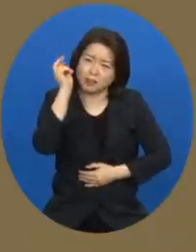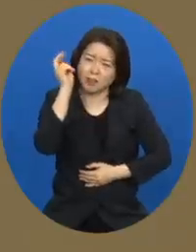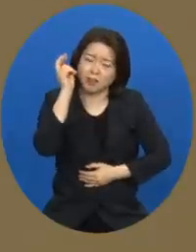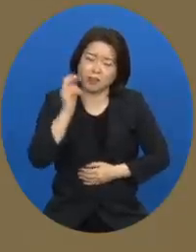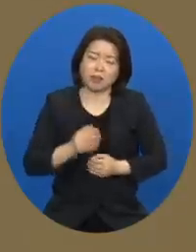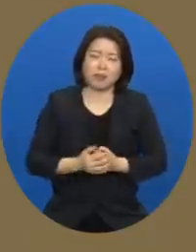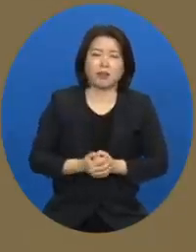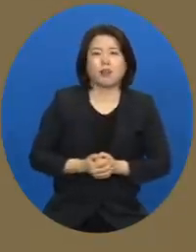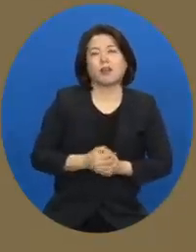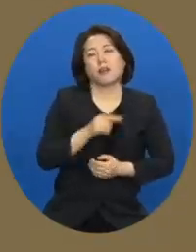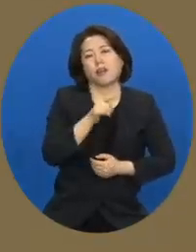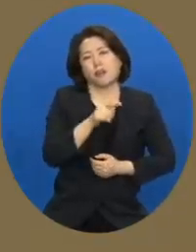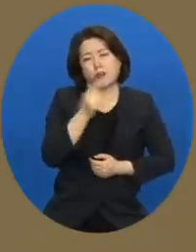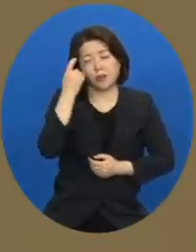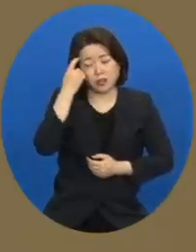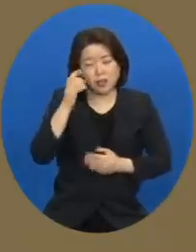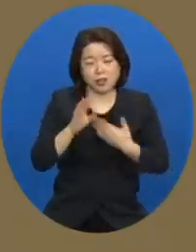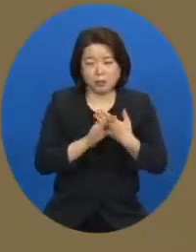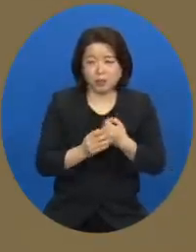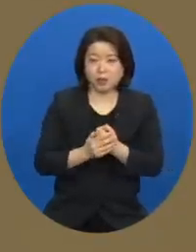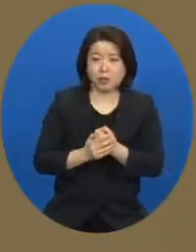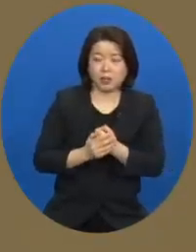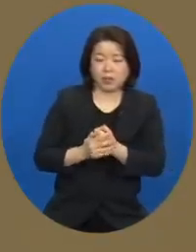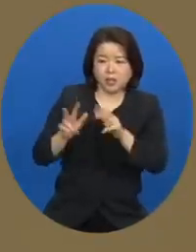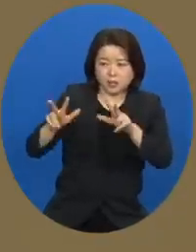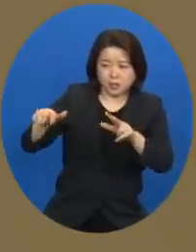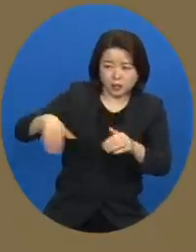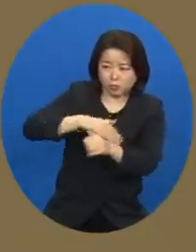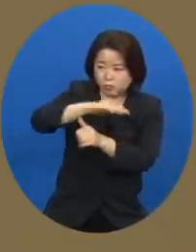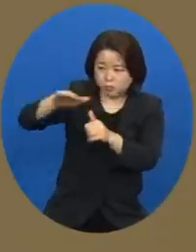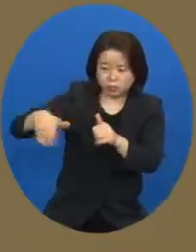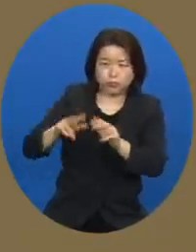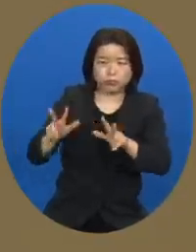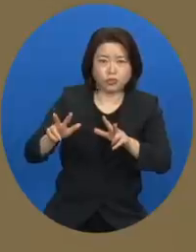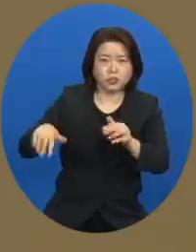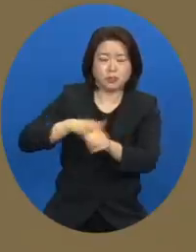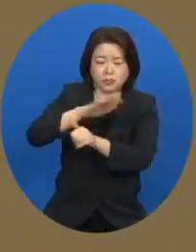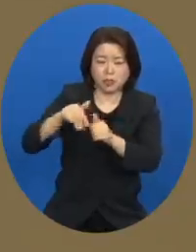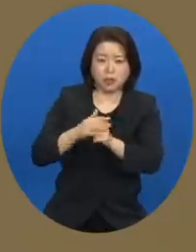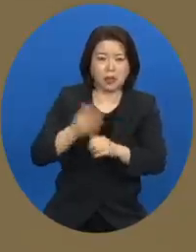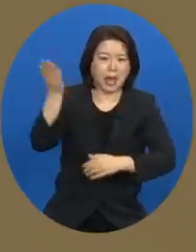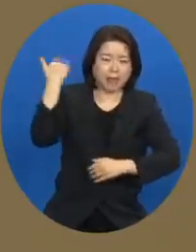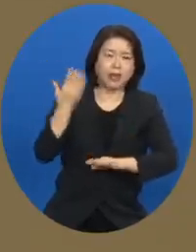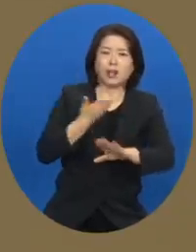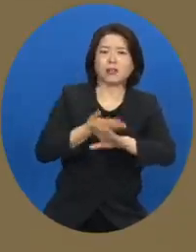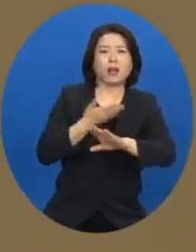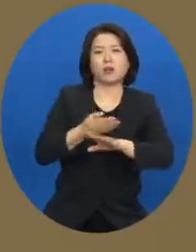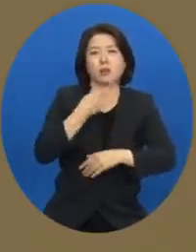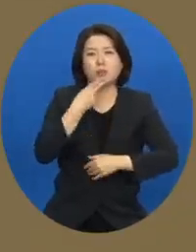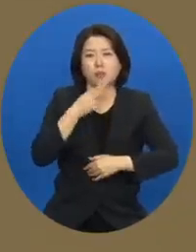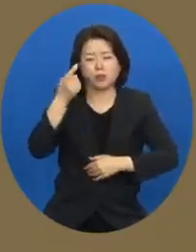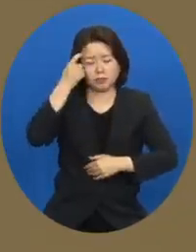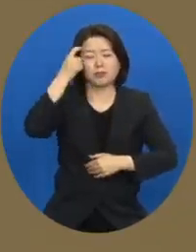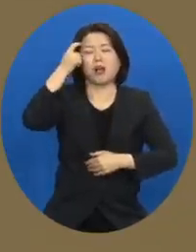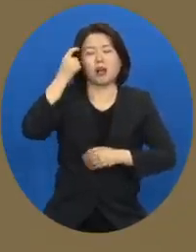그러면서 지금 우리 시대가 그때와 다를 바가 없다는 것을 주님은 깨우쳐